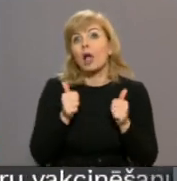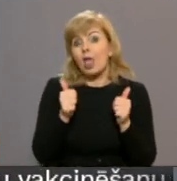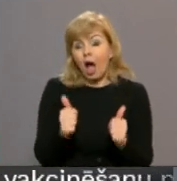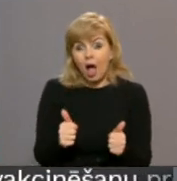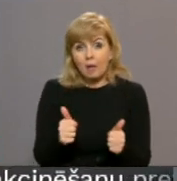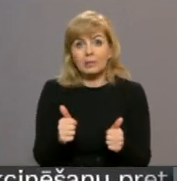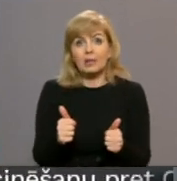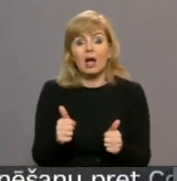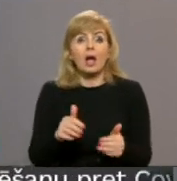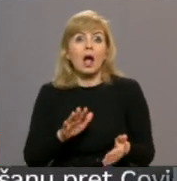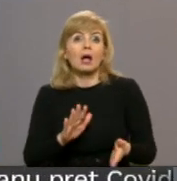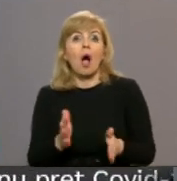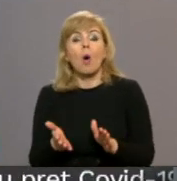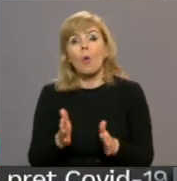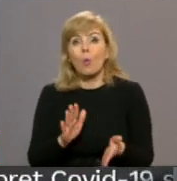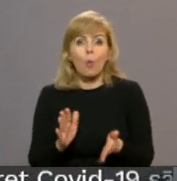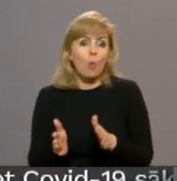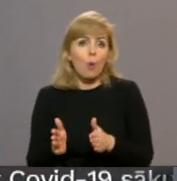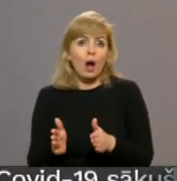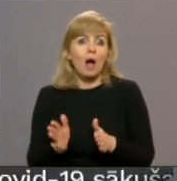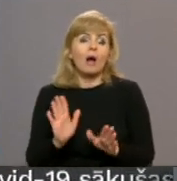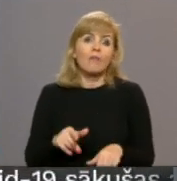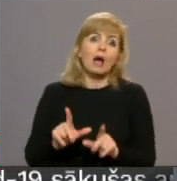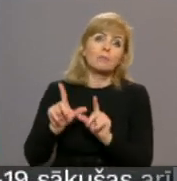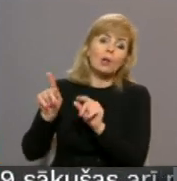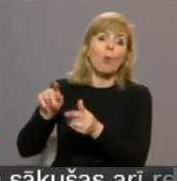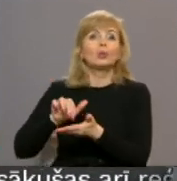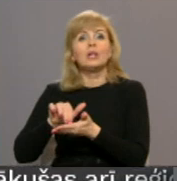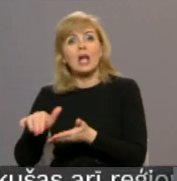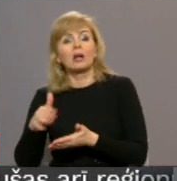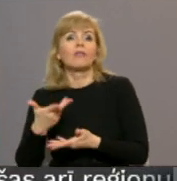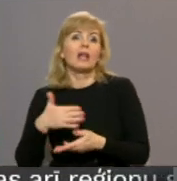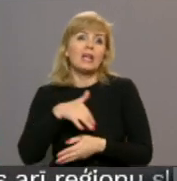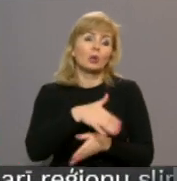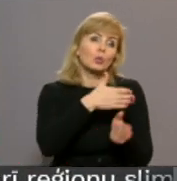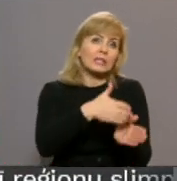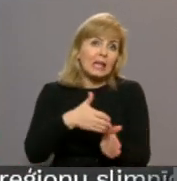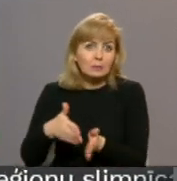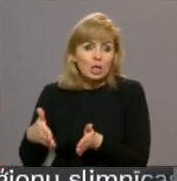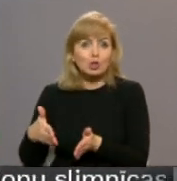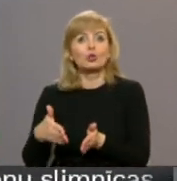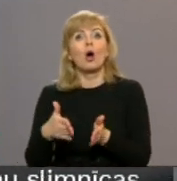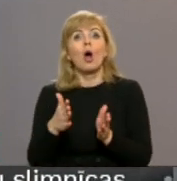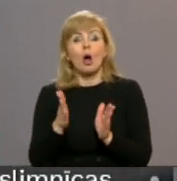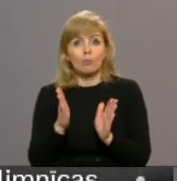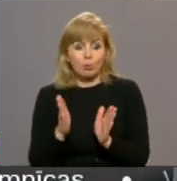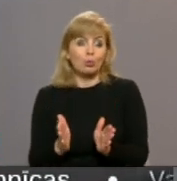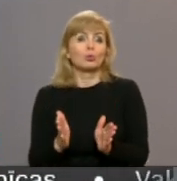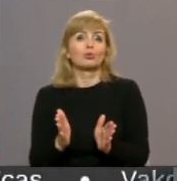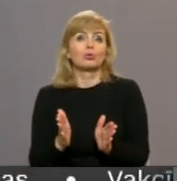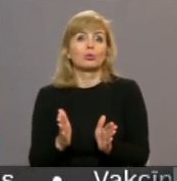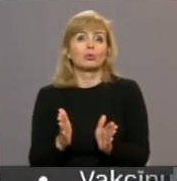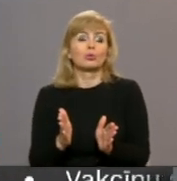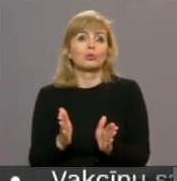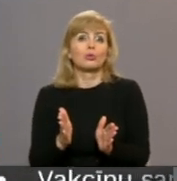visur kaut ko vai braukt, vai ko, vai slimnicu, toreiz būs,